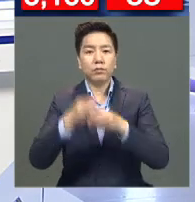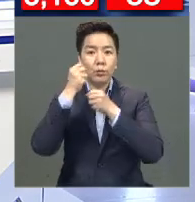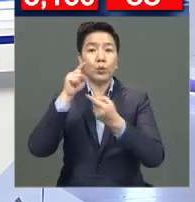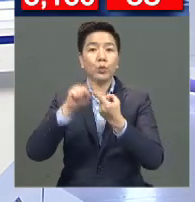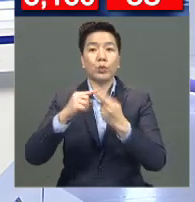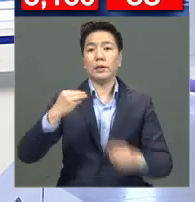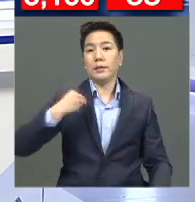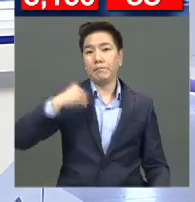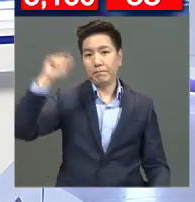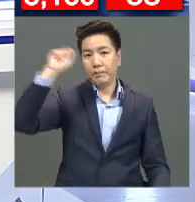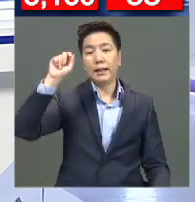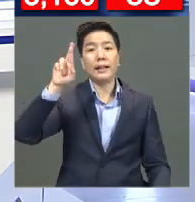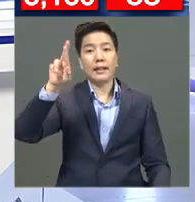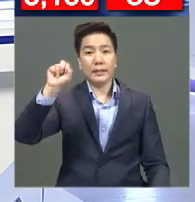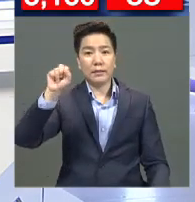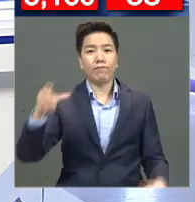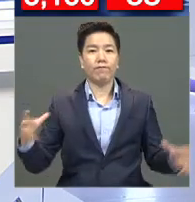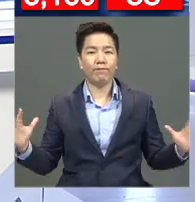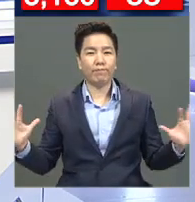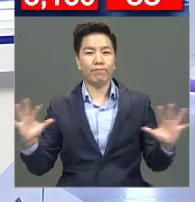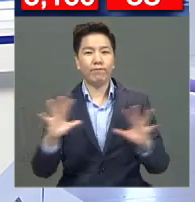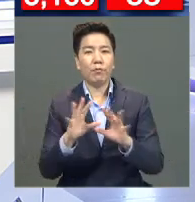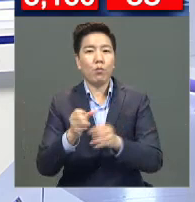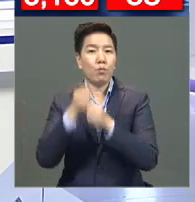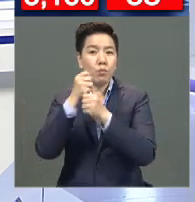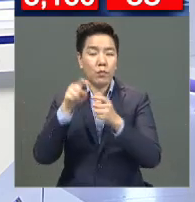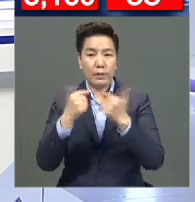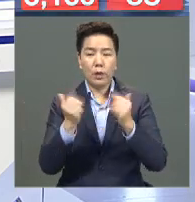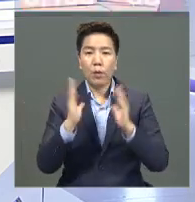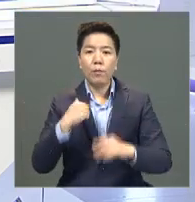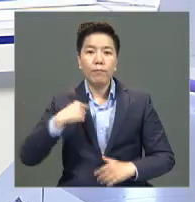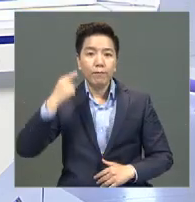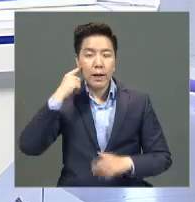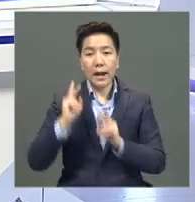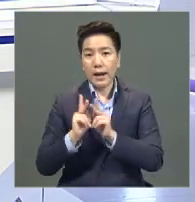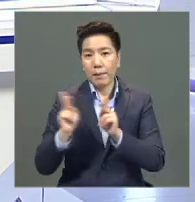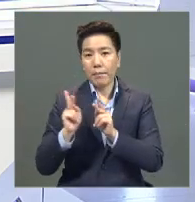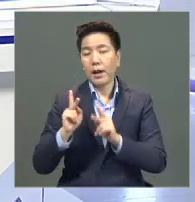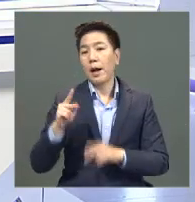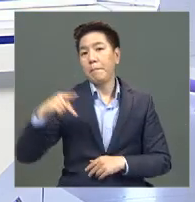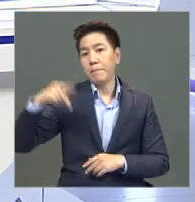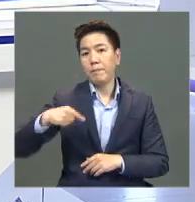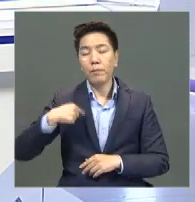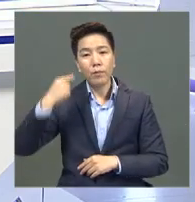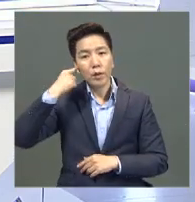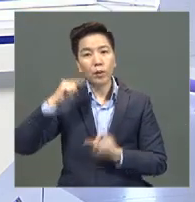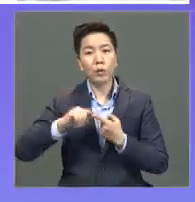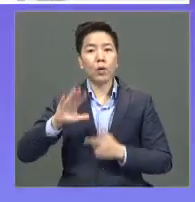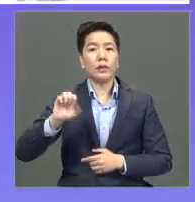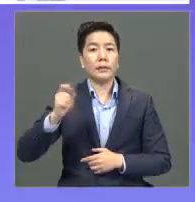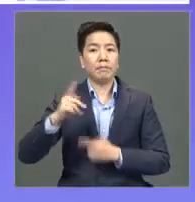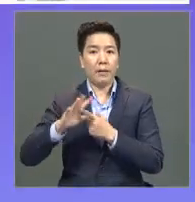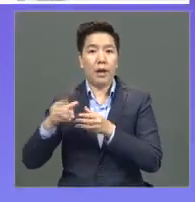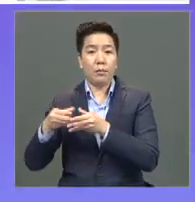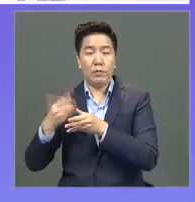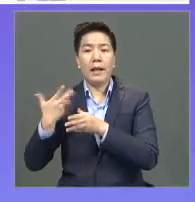ที่มหาวิทยาลัยธรรมศาสตร์รังสิตนะคะซึ่งทางคณะกรรมการวิสามันรับฟังความเห็นของนักเรียนนิสิตและนักศึกษาสภาผู้แทนราษฎ